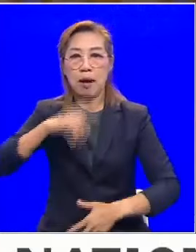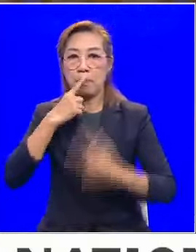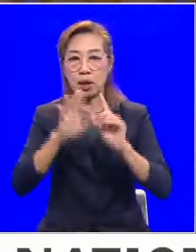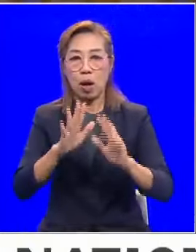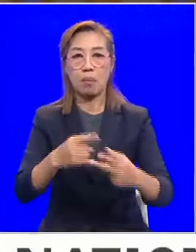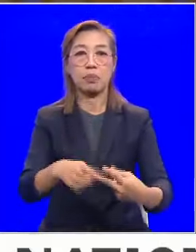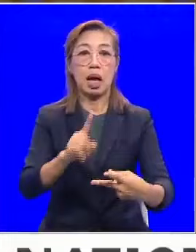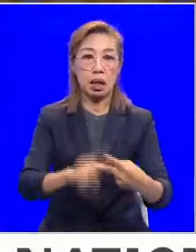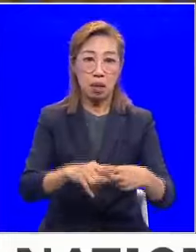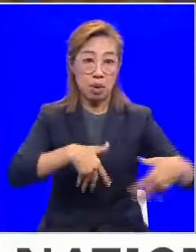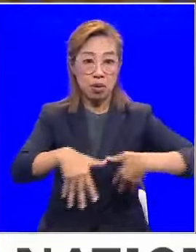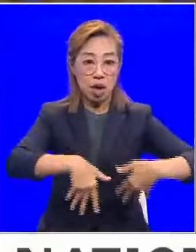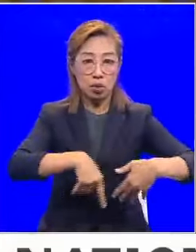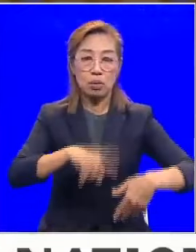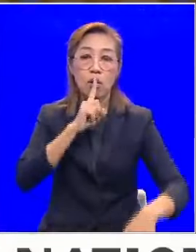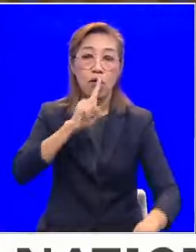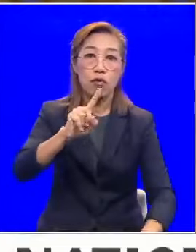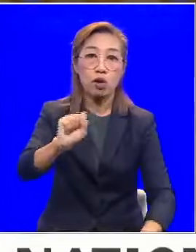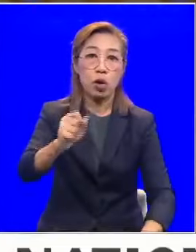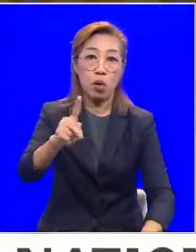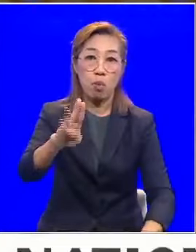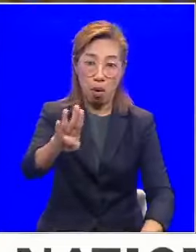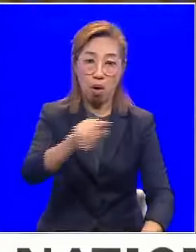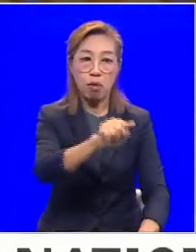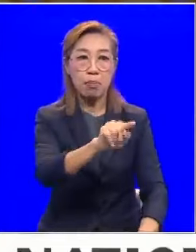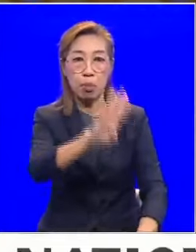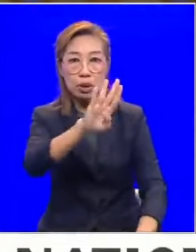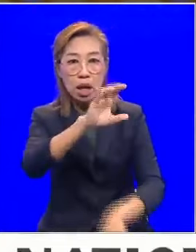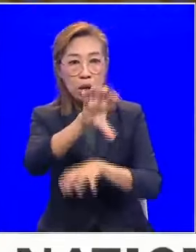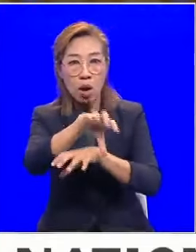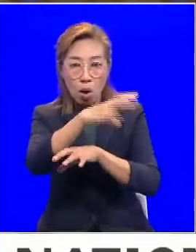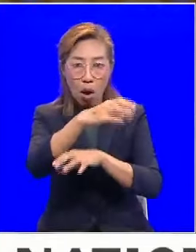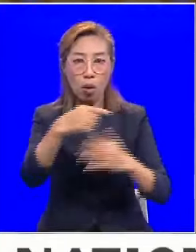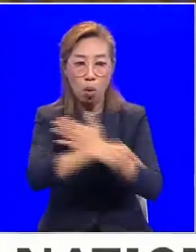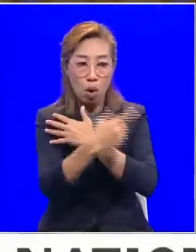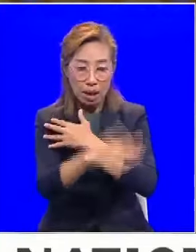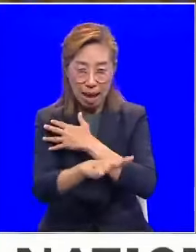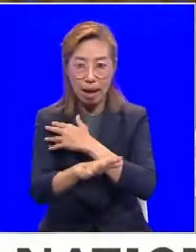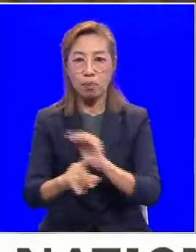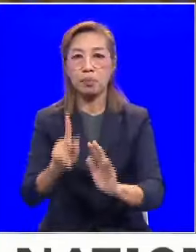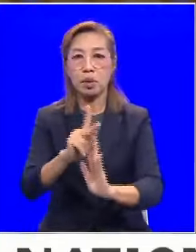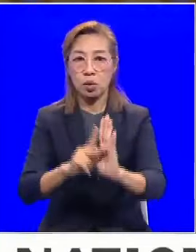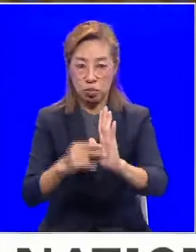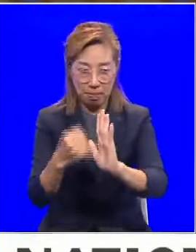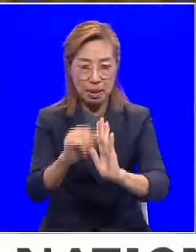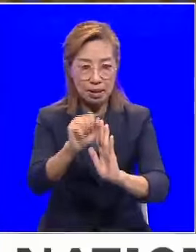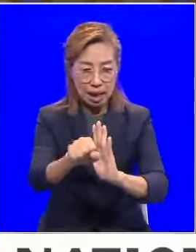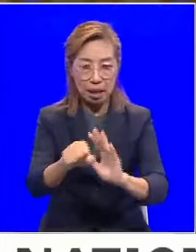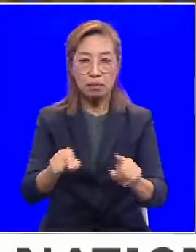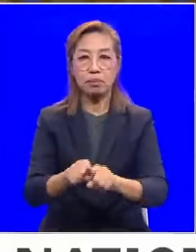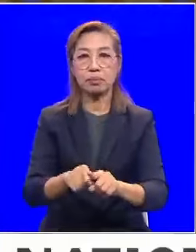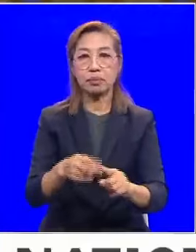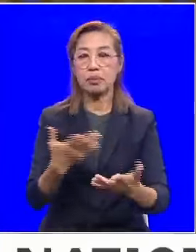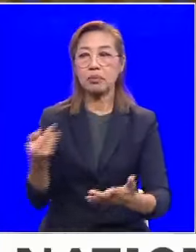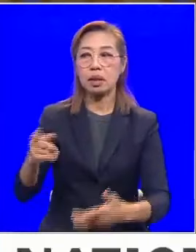ที่สคบถูกฉ้อโกงกันไปแล้วมีผู้เสียหายแล้วพิจารณาแล้วว่าผิดกฎหมายอันนี้กระทรวงการคลังก็จะส่งตำรวจดำเนินการตามกฎ